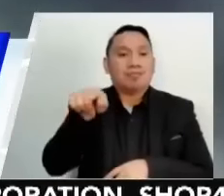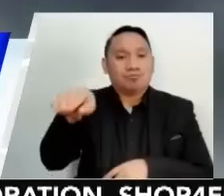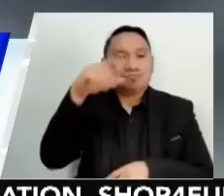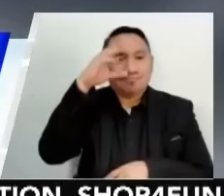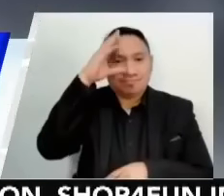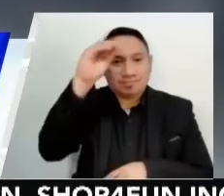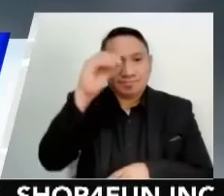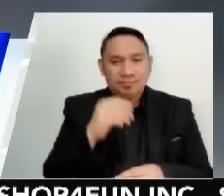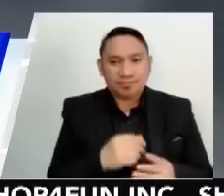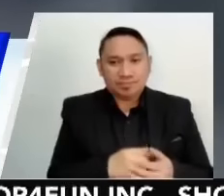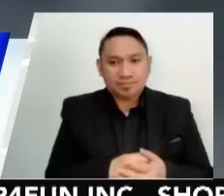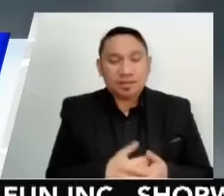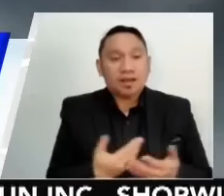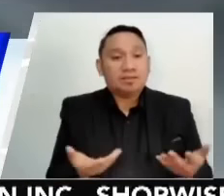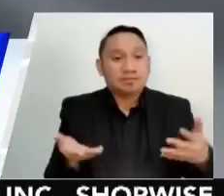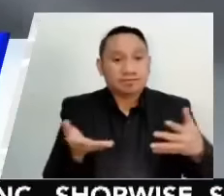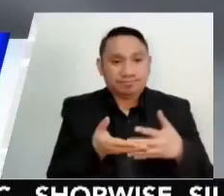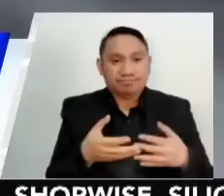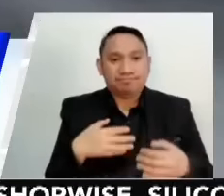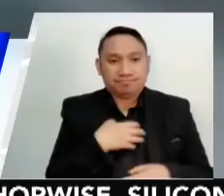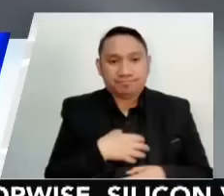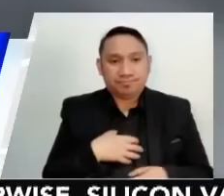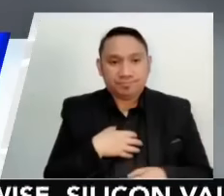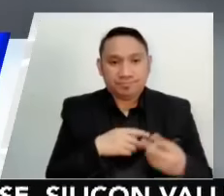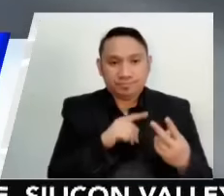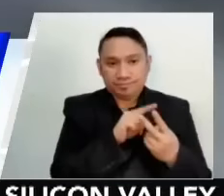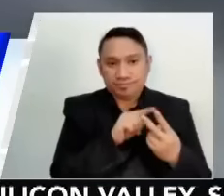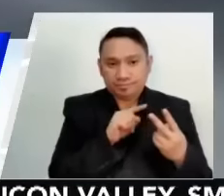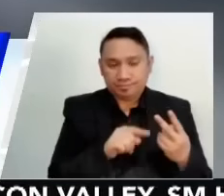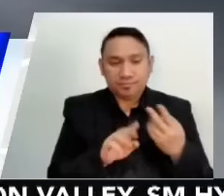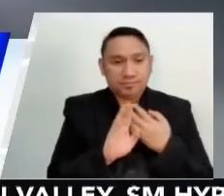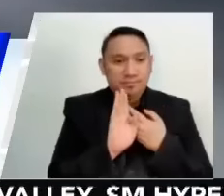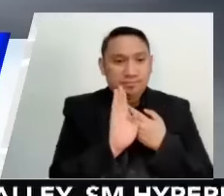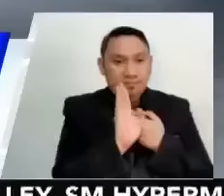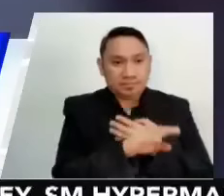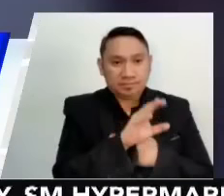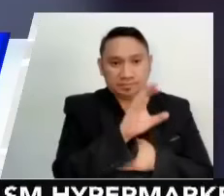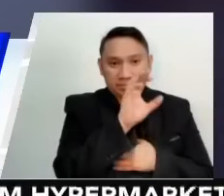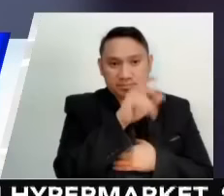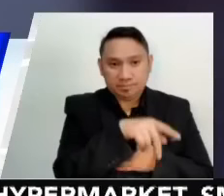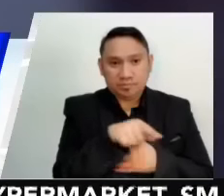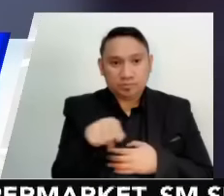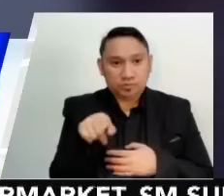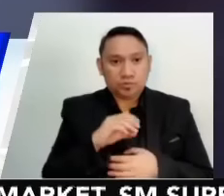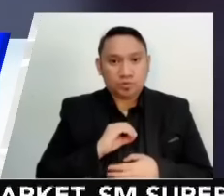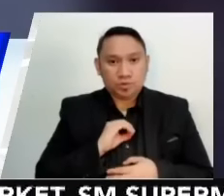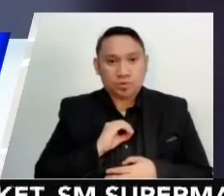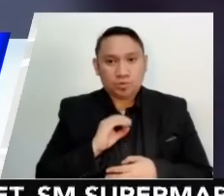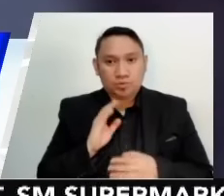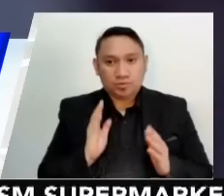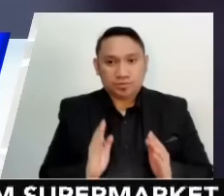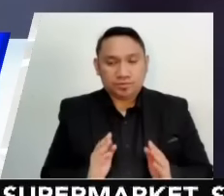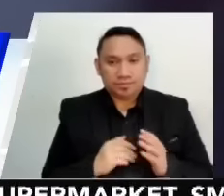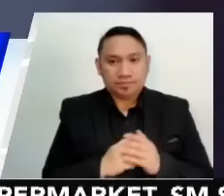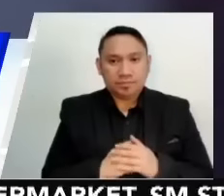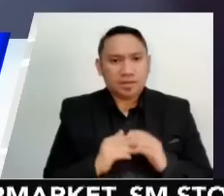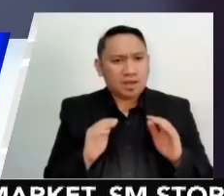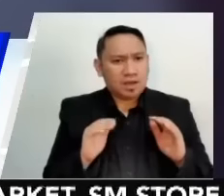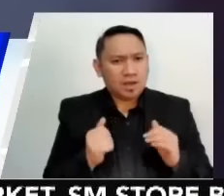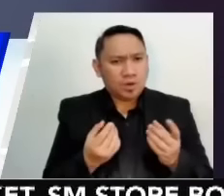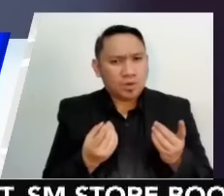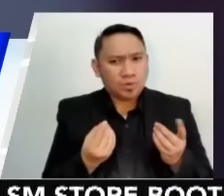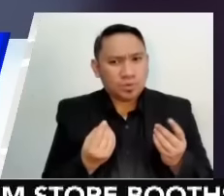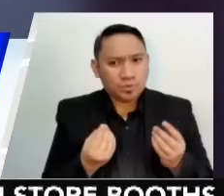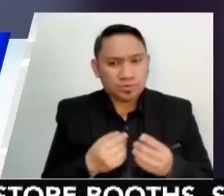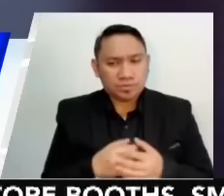mga reklamo ang dalawang suspect habang naibalik na ang nanako ng cellphone sa may-ari. Paano nyo nasasagawa yung ano? Abangan lang po namin